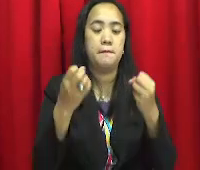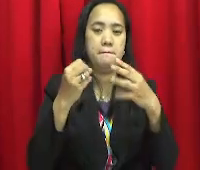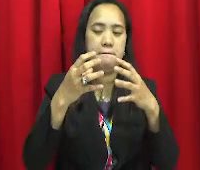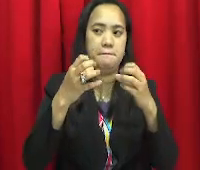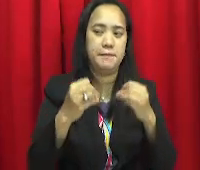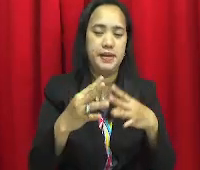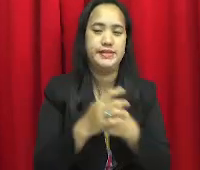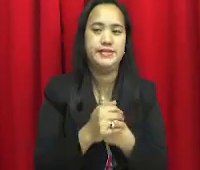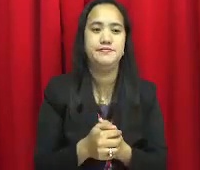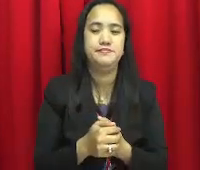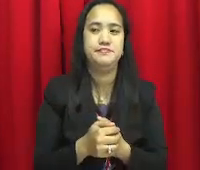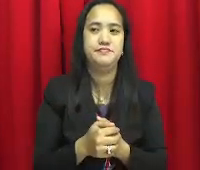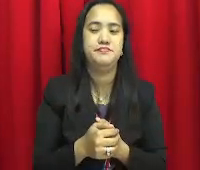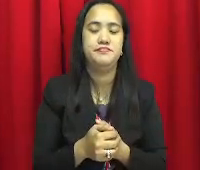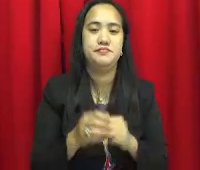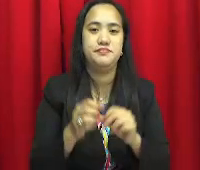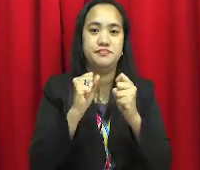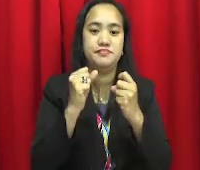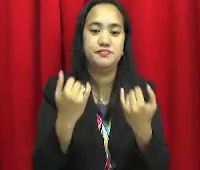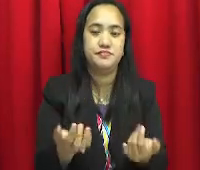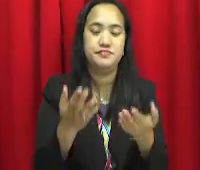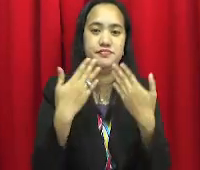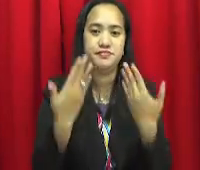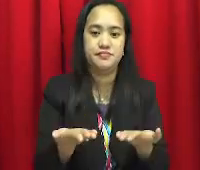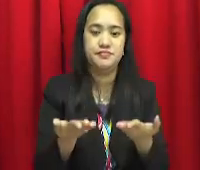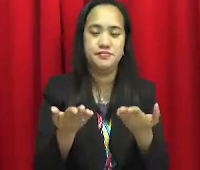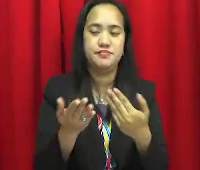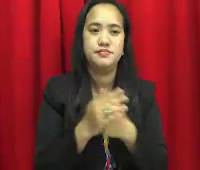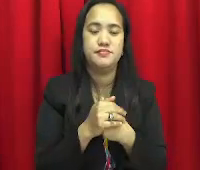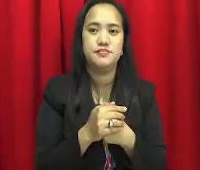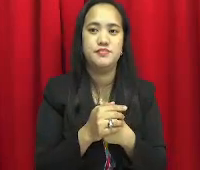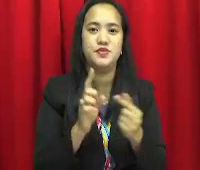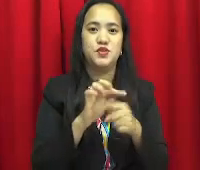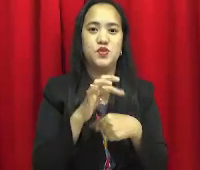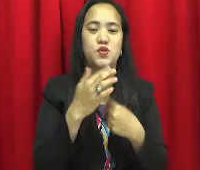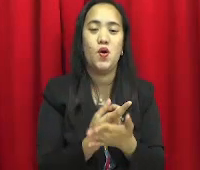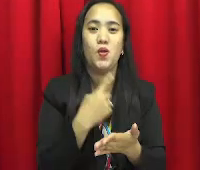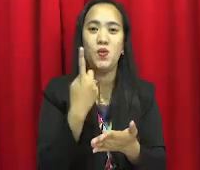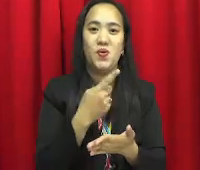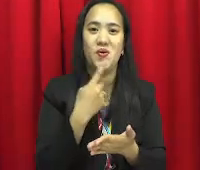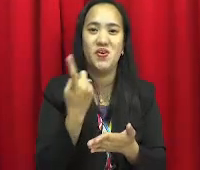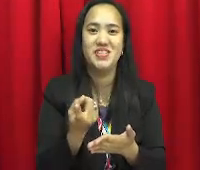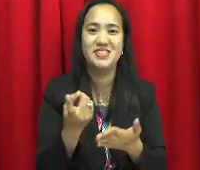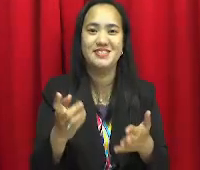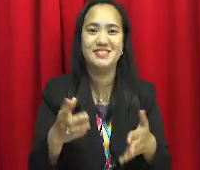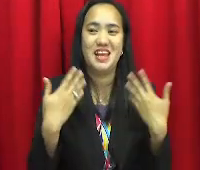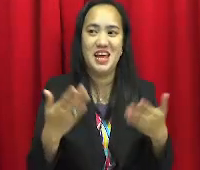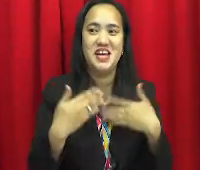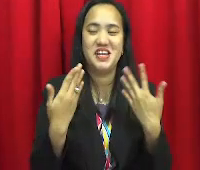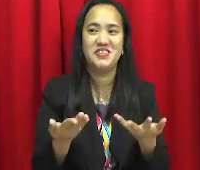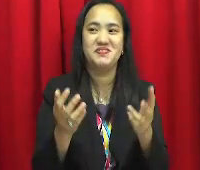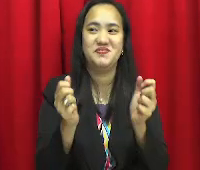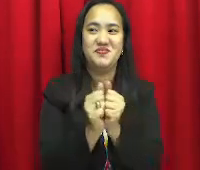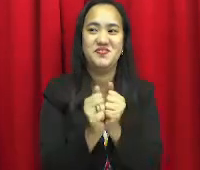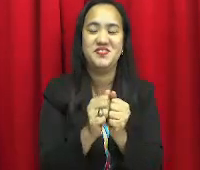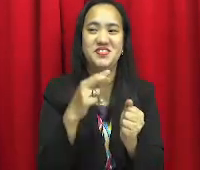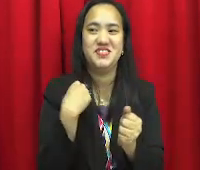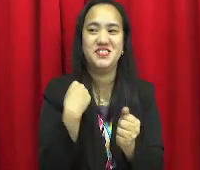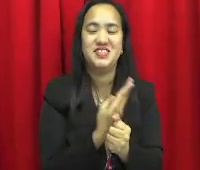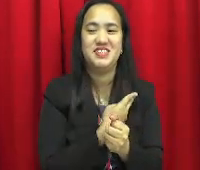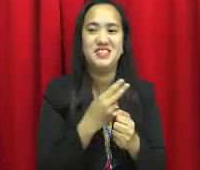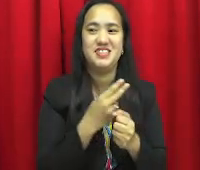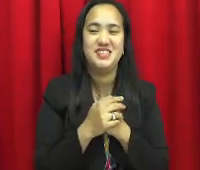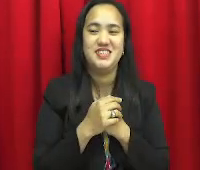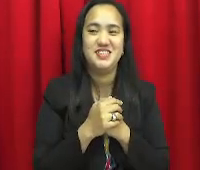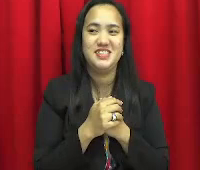natin yan. Alright? So kami po yung magpapaalam na. Maraming salamat sa nakitawa po sa amin. Saan umaapila si Noel? Ano